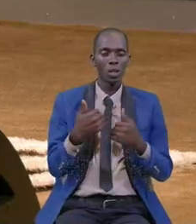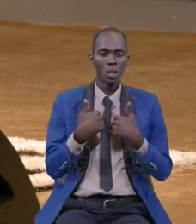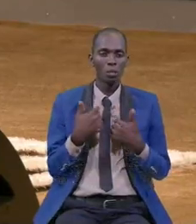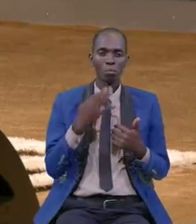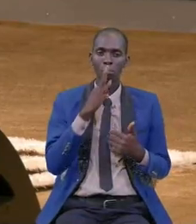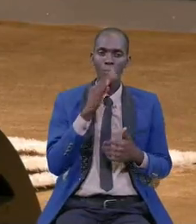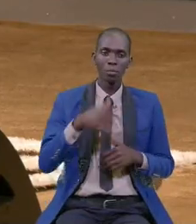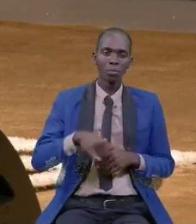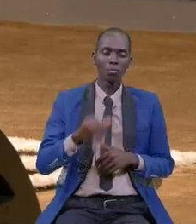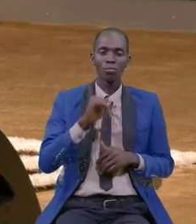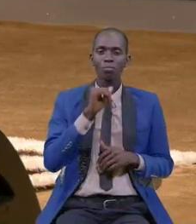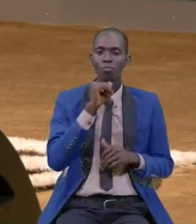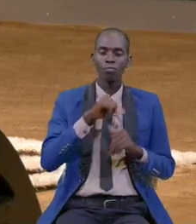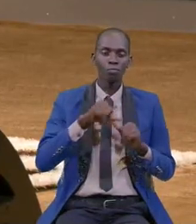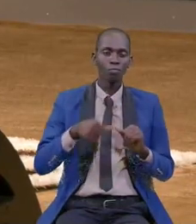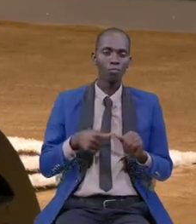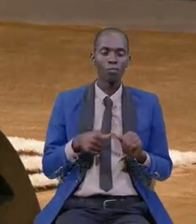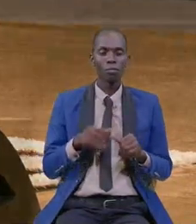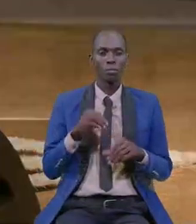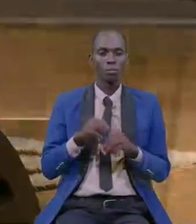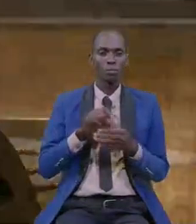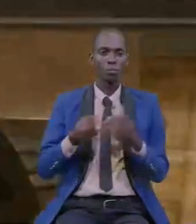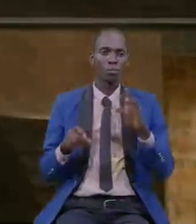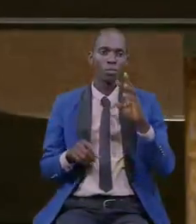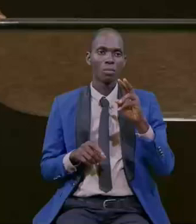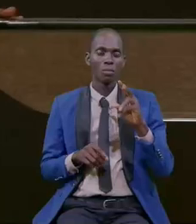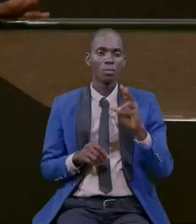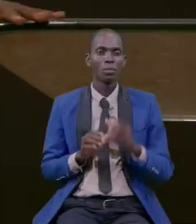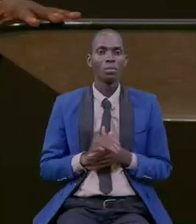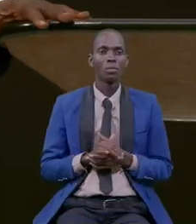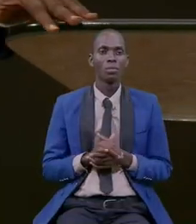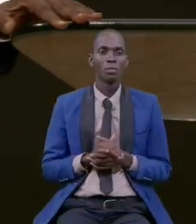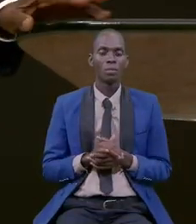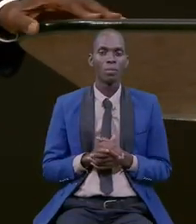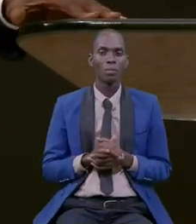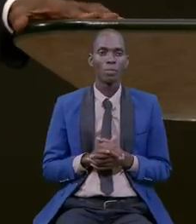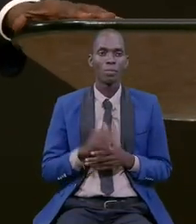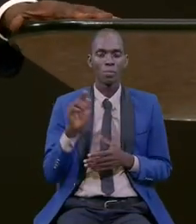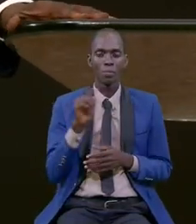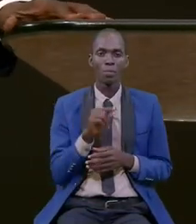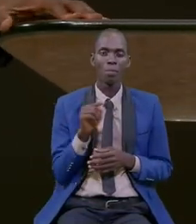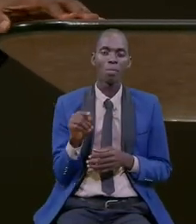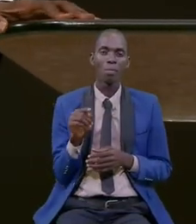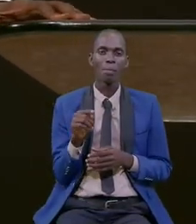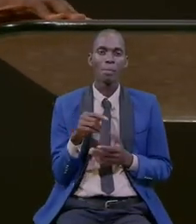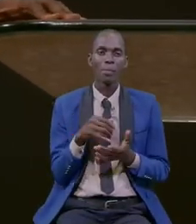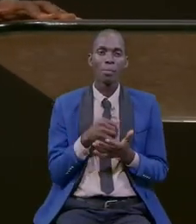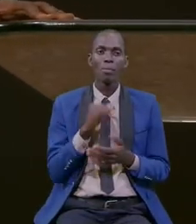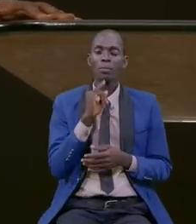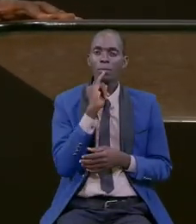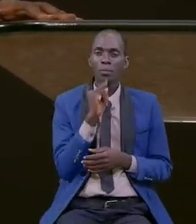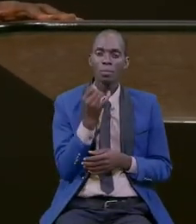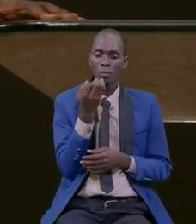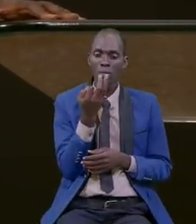incirconcis verset 16 verset 16 c'est pourquoi les